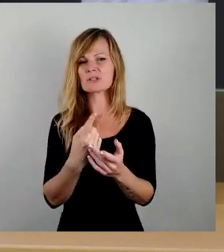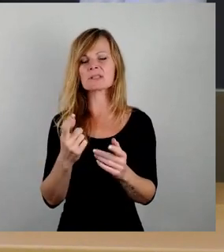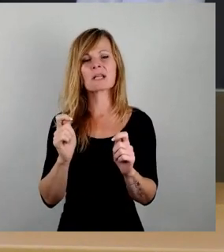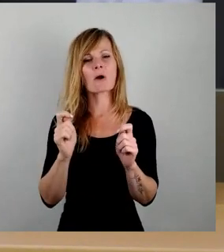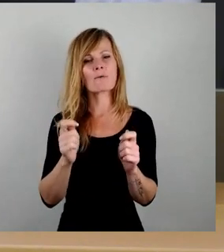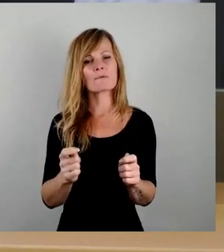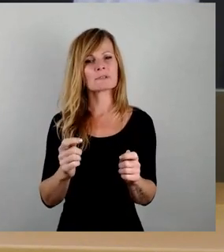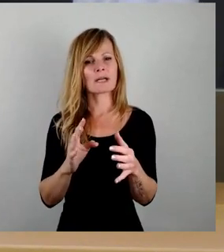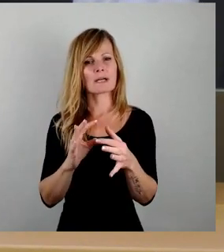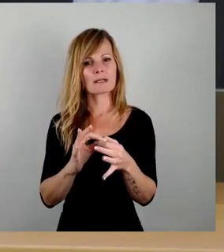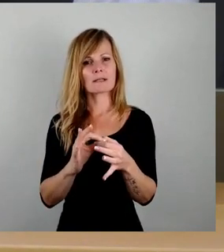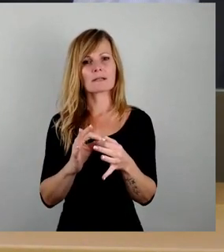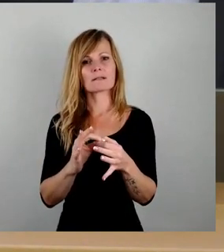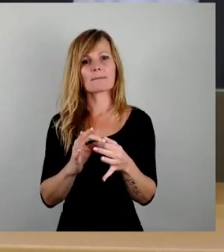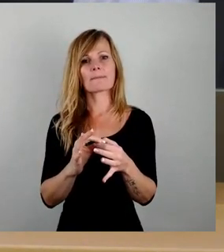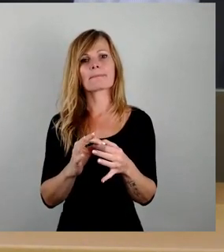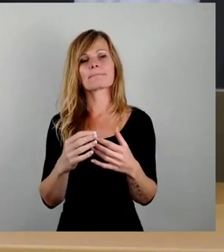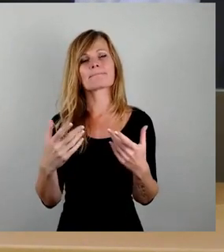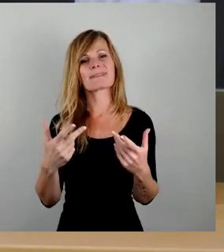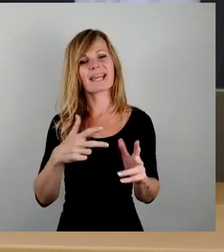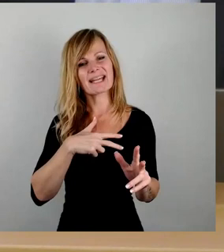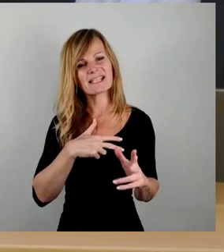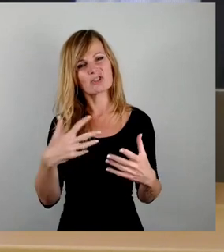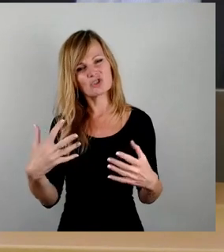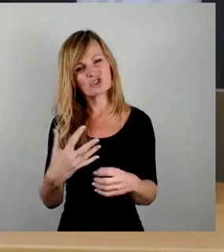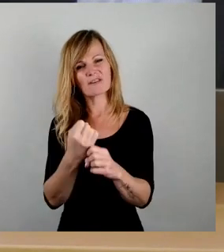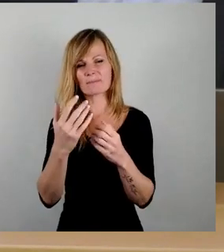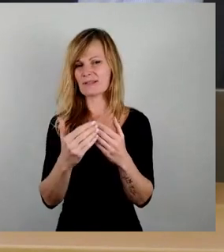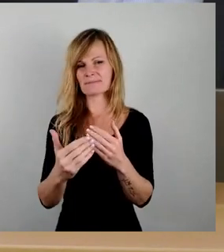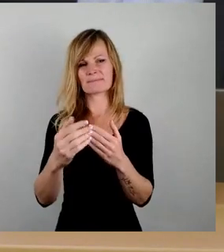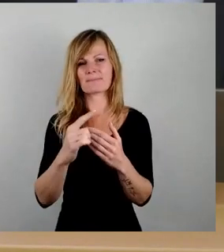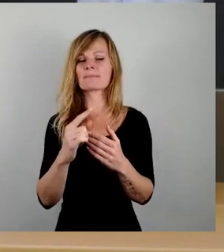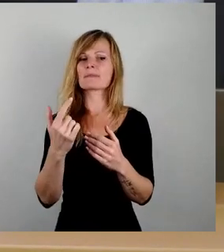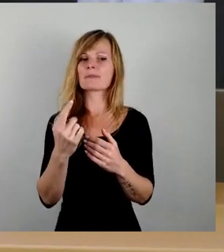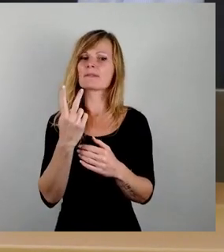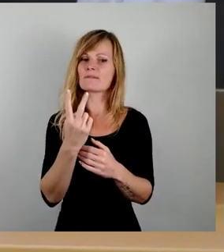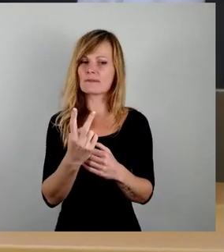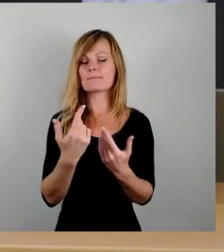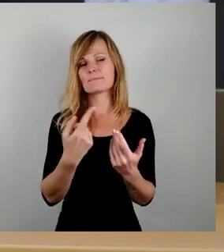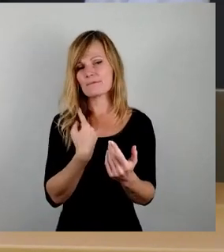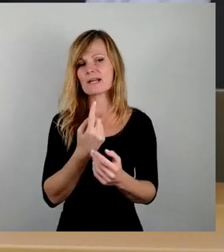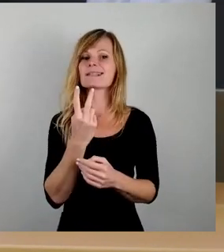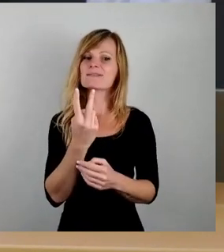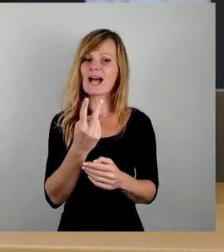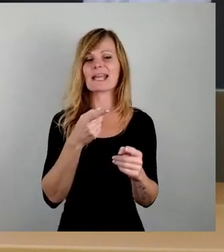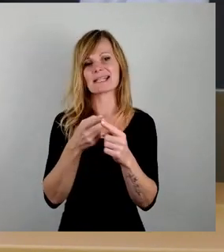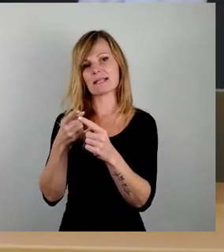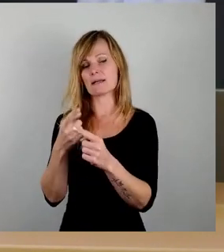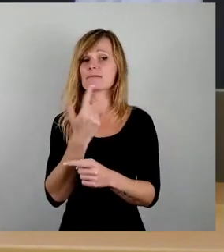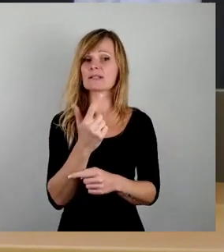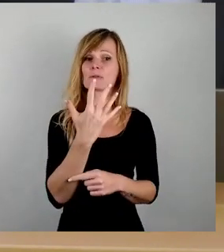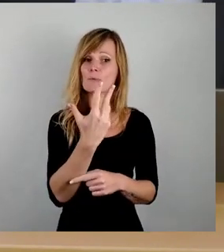nicht realistisch schaffbar, sondern wir haben uns zwei ehrgeizige Ziele vorgenommen. 2035 hat der